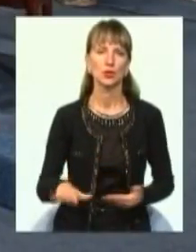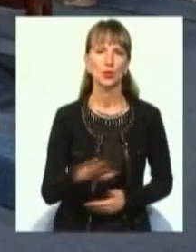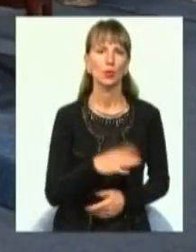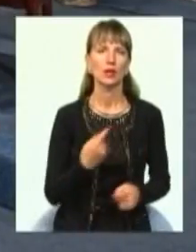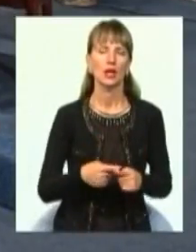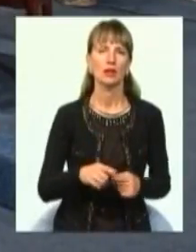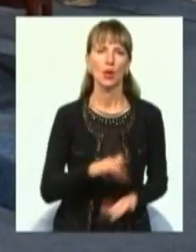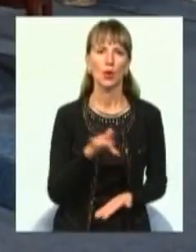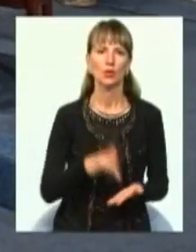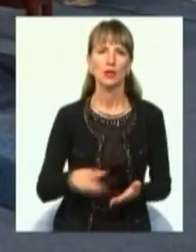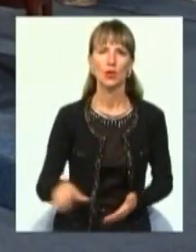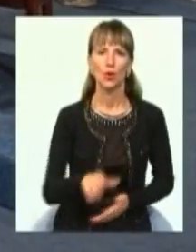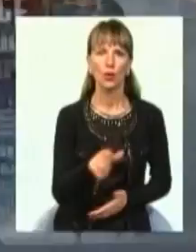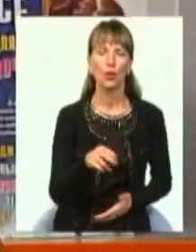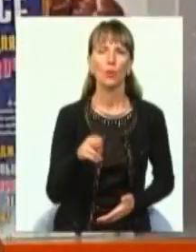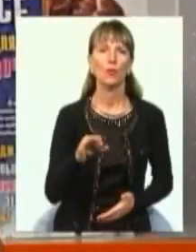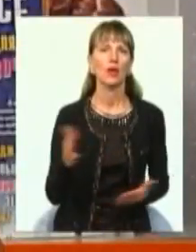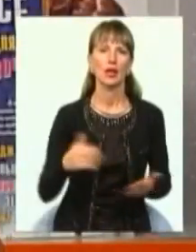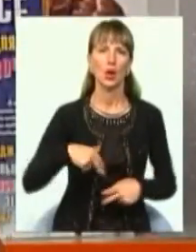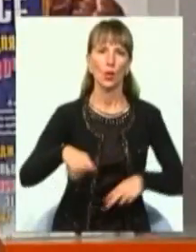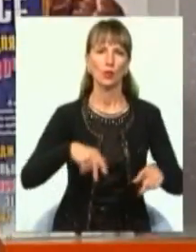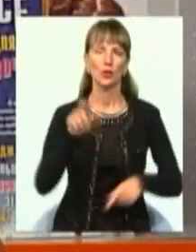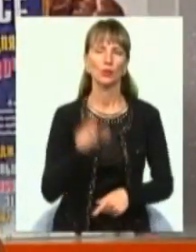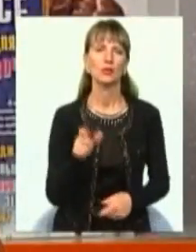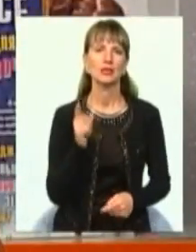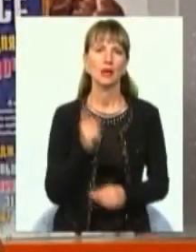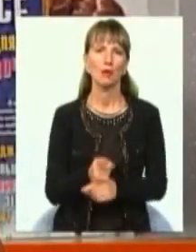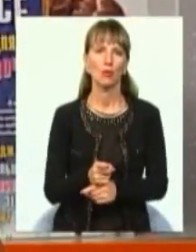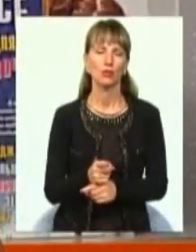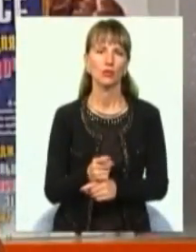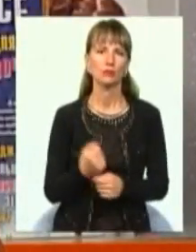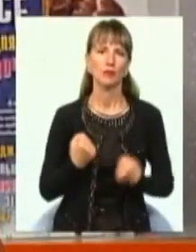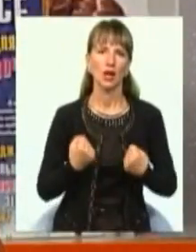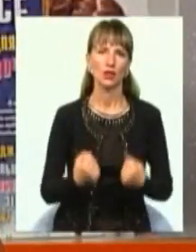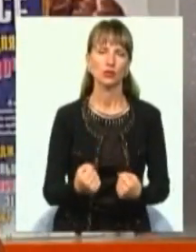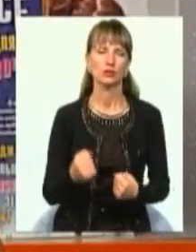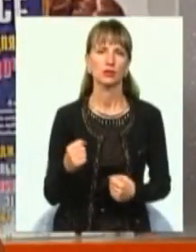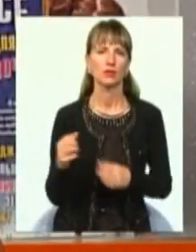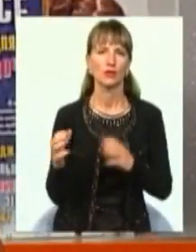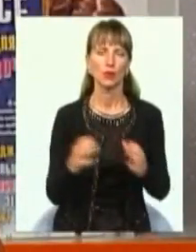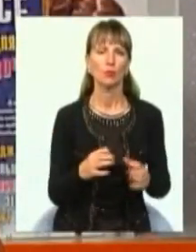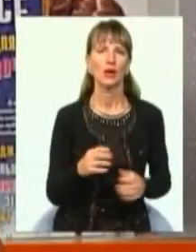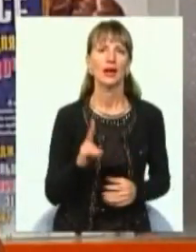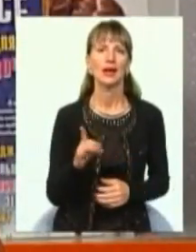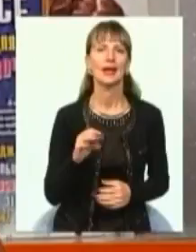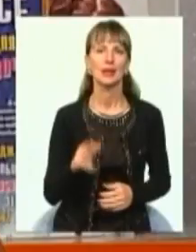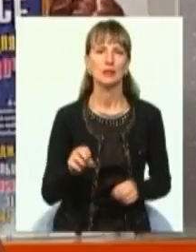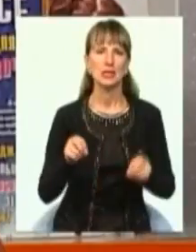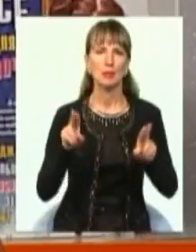Міська дорога, по якій ходять люди та заборонено їздити транспорту, окрім